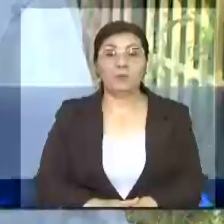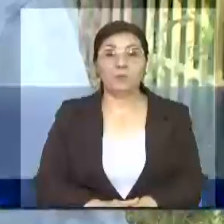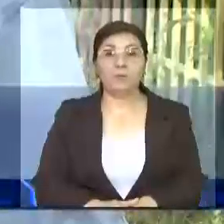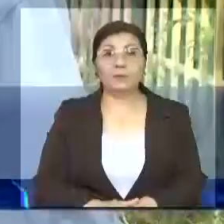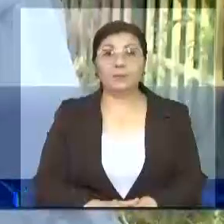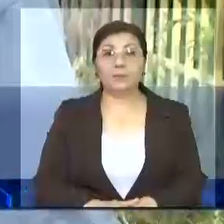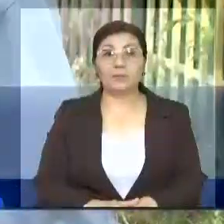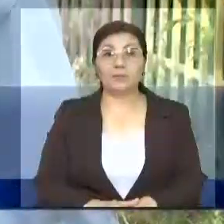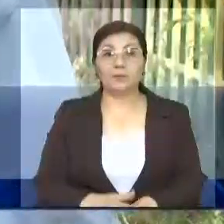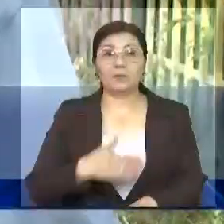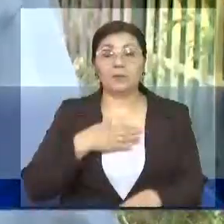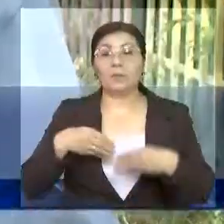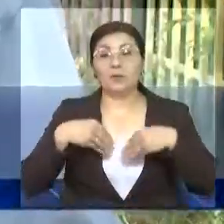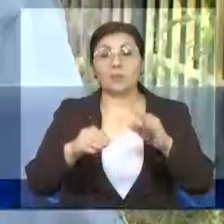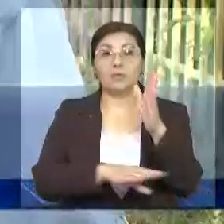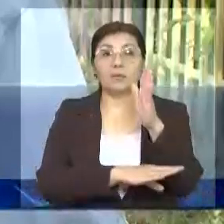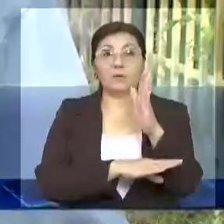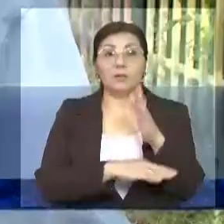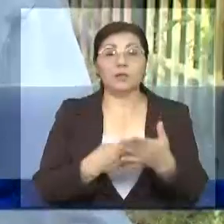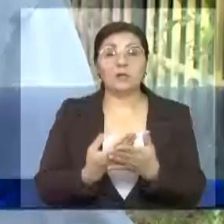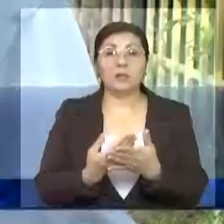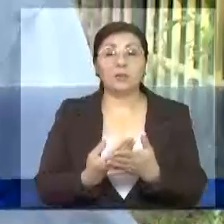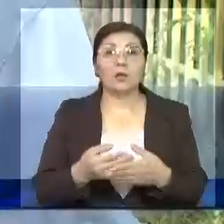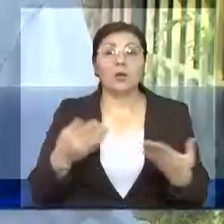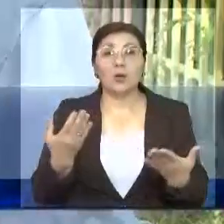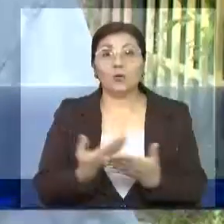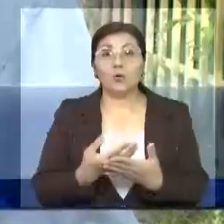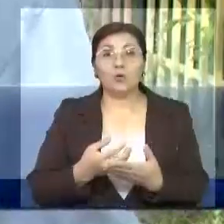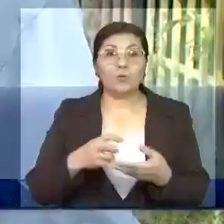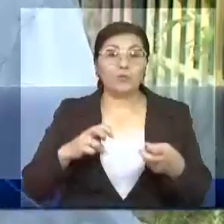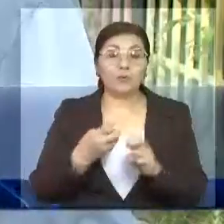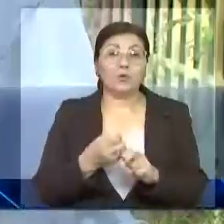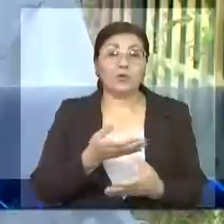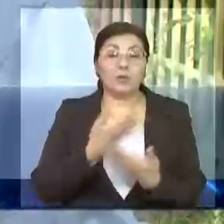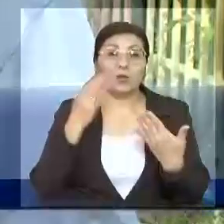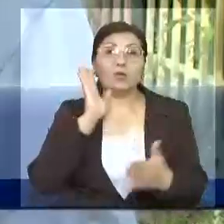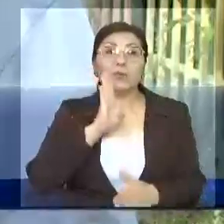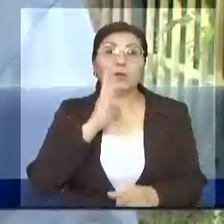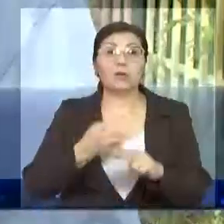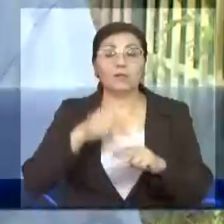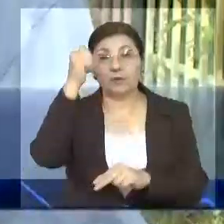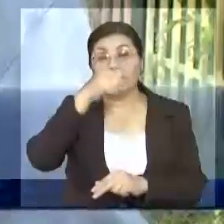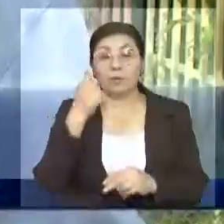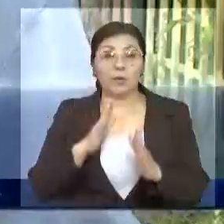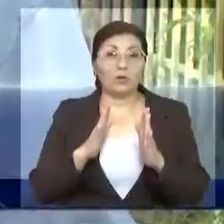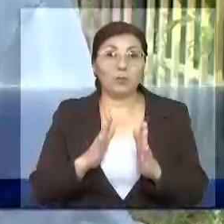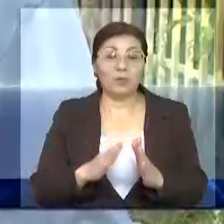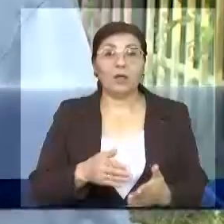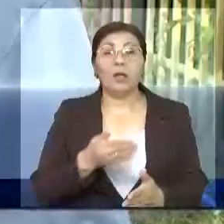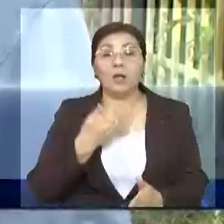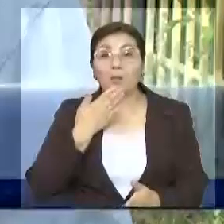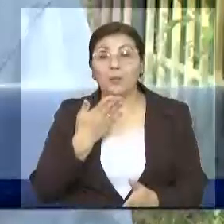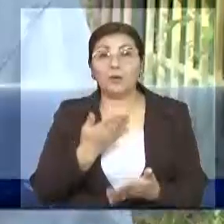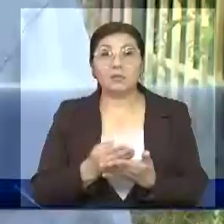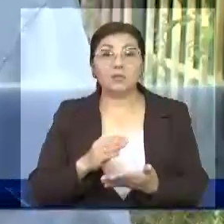мы посадили деревья они все пропали Почему пропали потому что нету воды и в этом году я уже два раза подавал